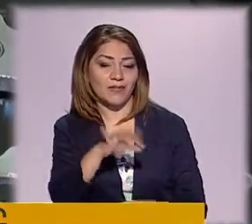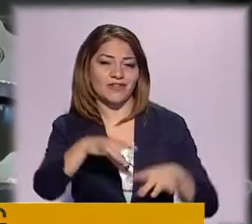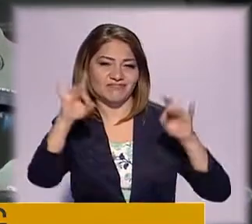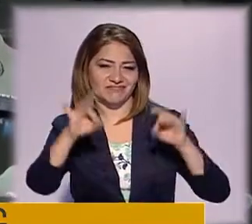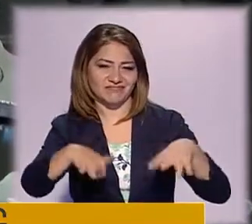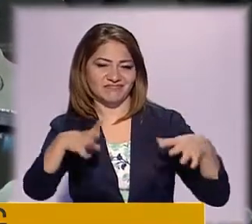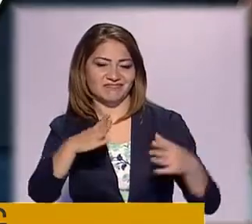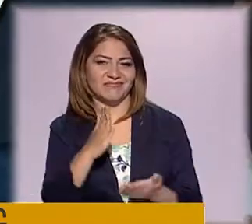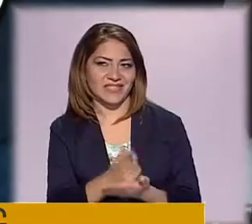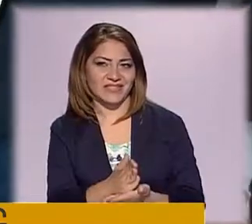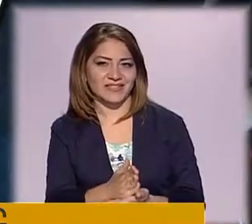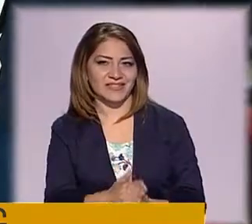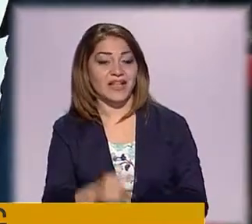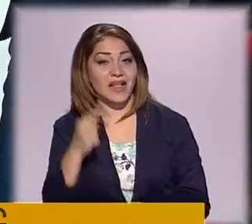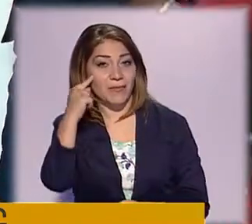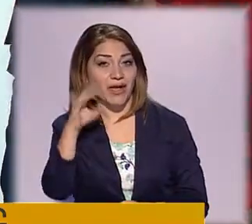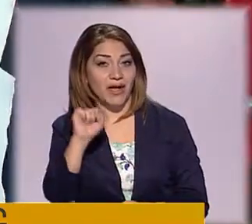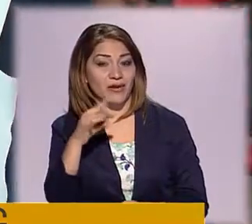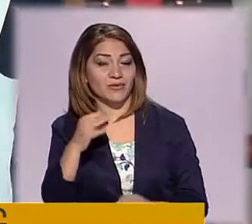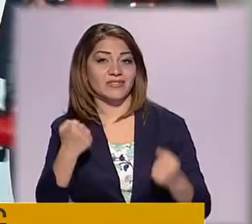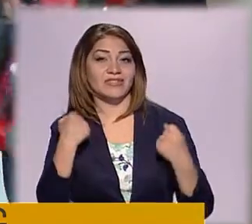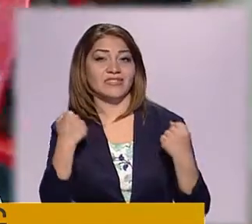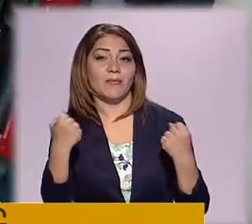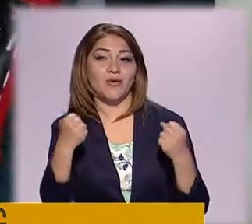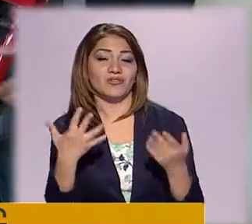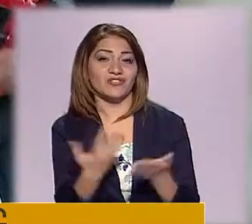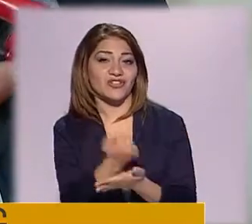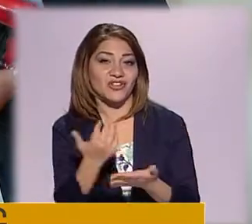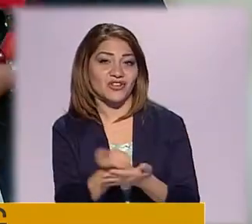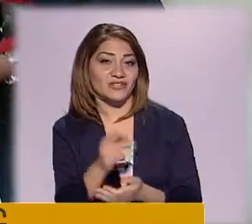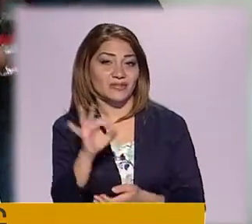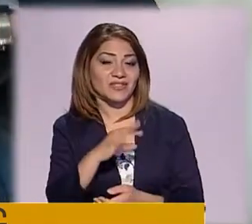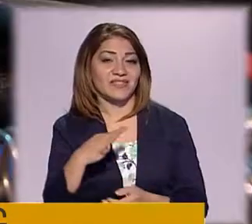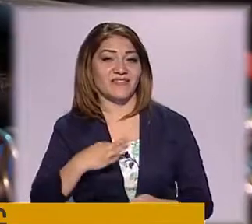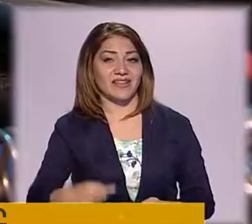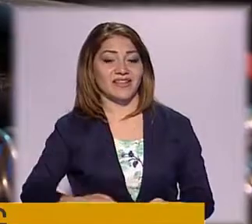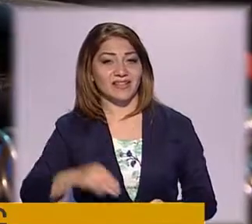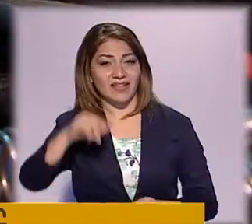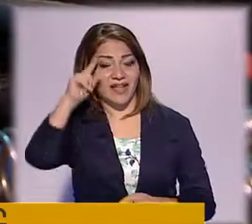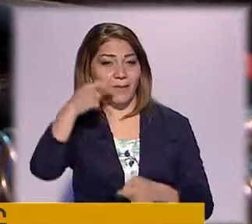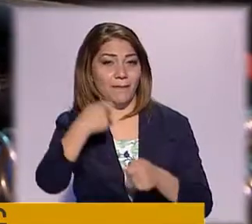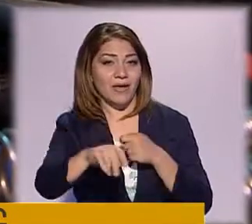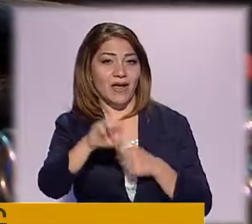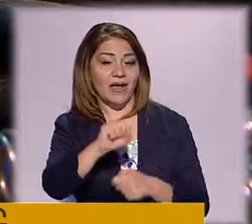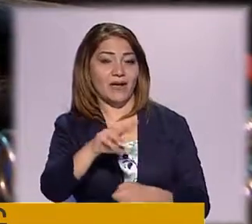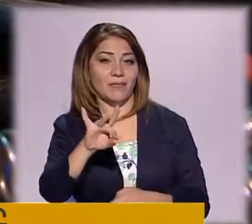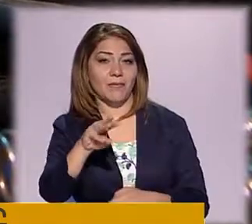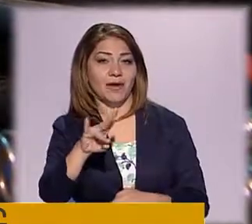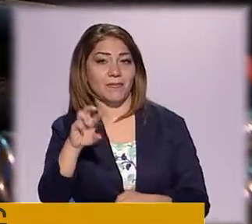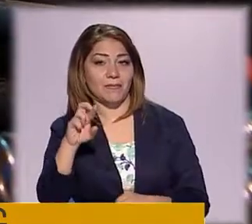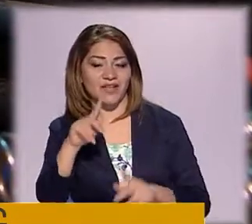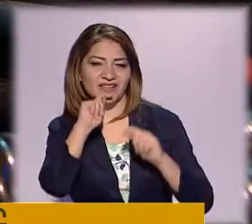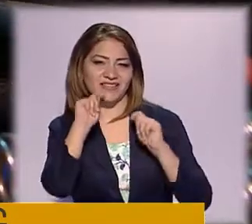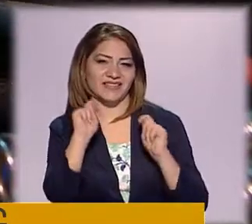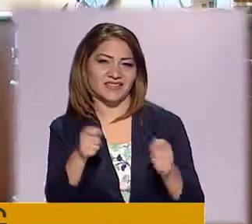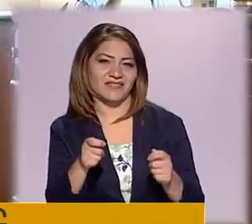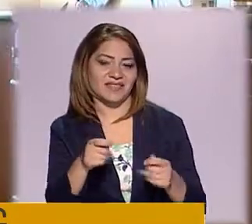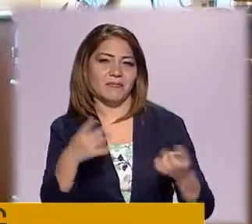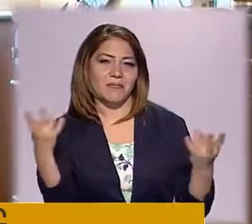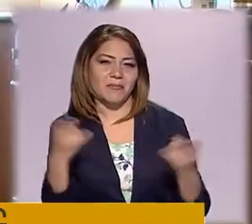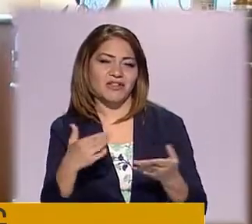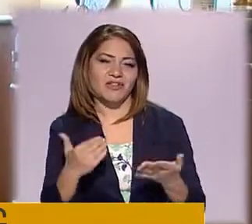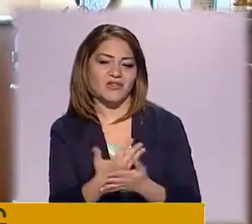անակնկալ է պատրաստել՝ տեղեկանալով Արթուրի սպորտային հաջողությունների մասին։ Ֆրանսահայ բարերար Արման Բիլբուլյանը մարզիկին է նվիրել